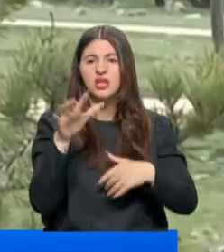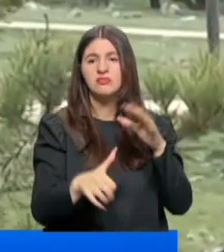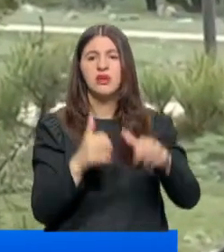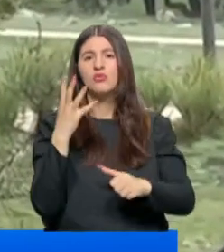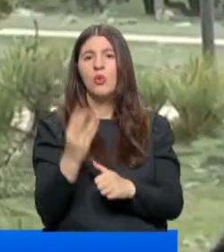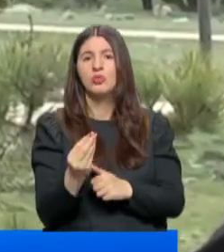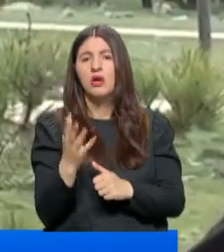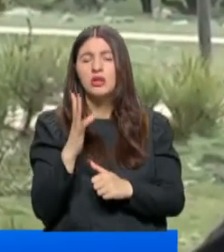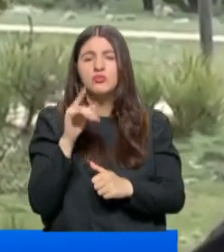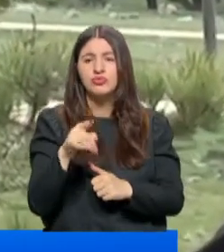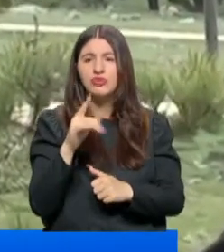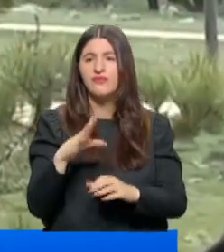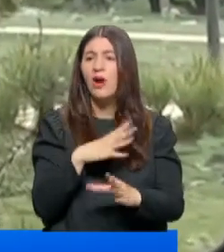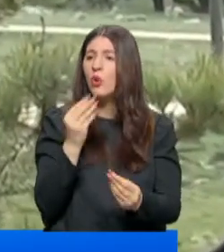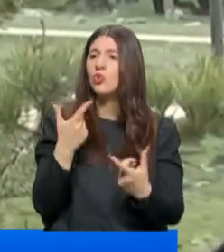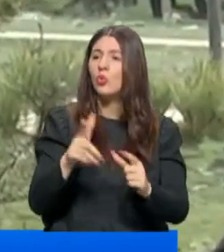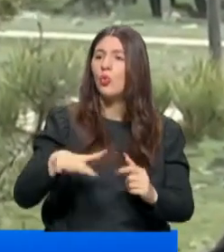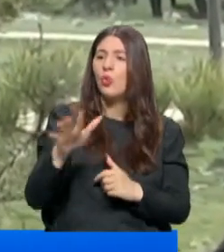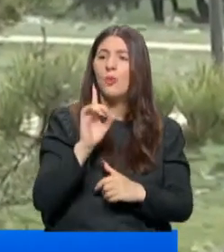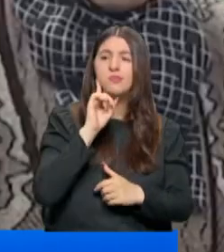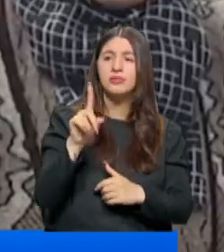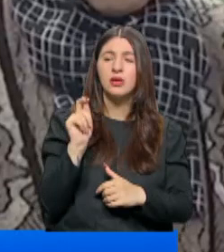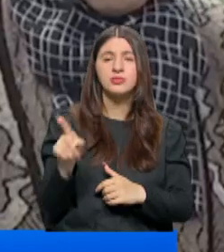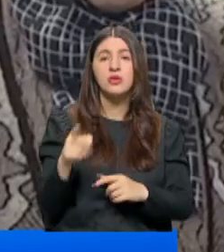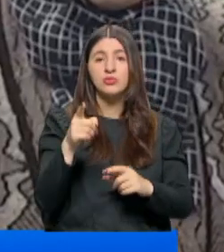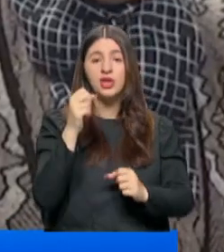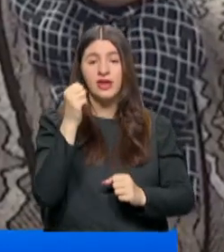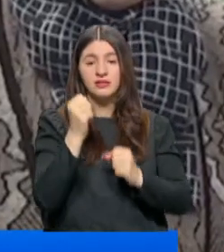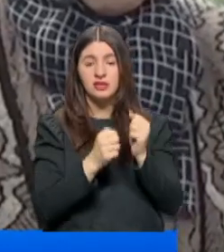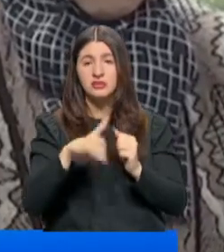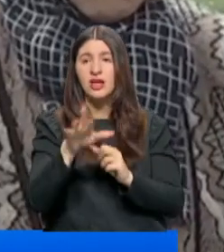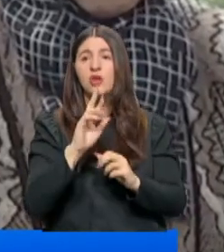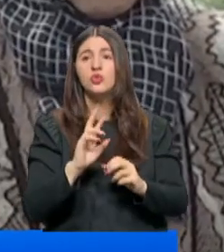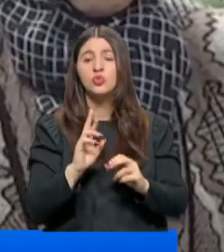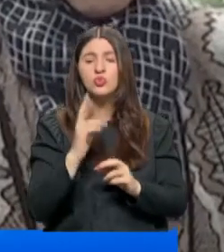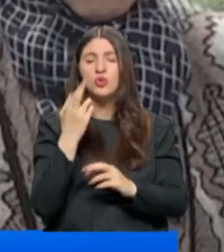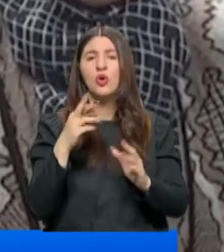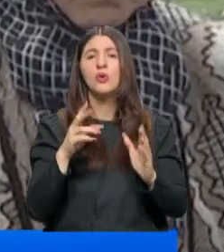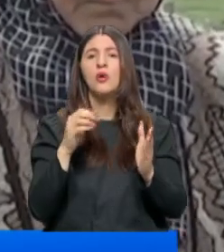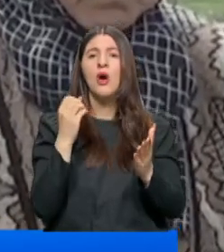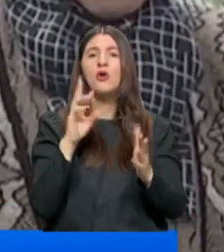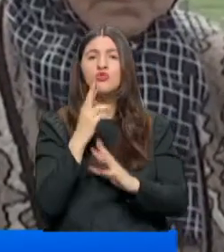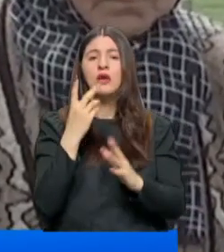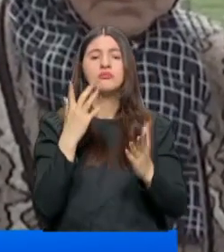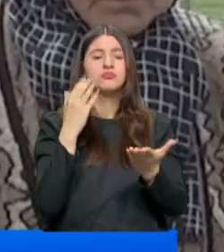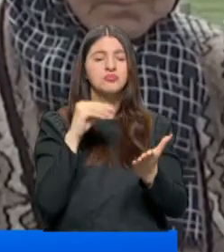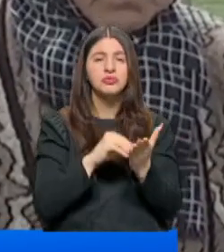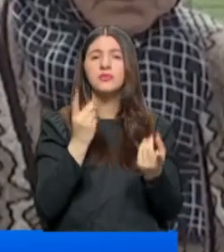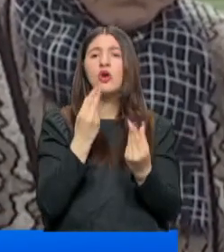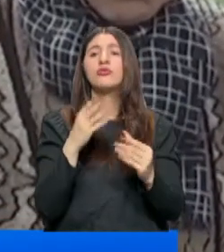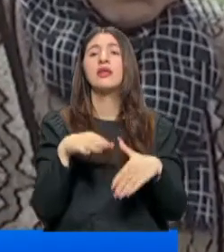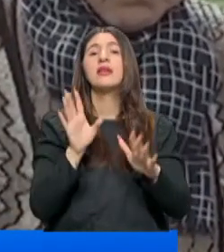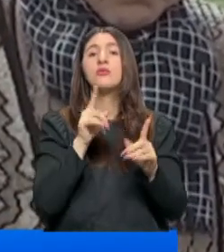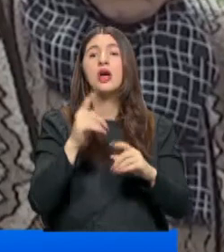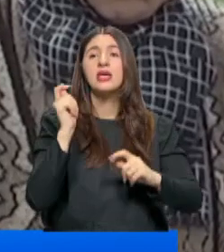oldu. Yani buradaki var olan köylülerin yok sayıldığı. Bu tesisler ruhsatsız olduğu için değil. Bu